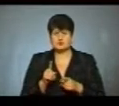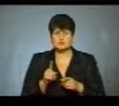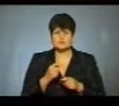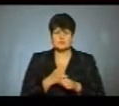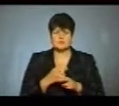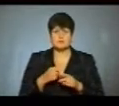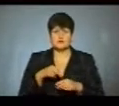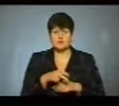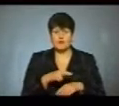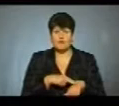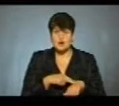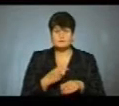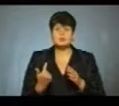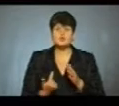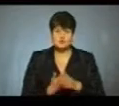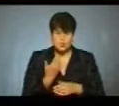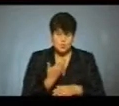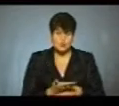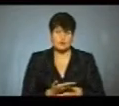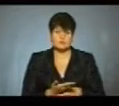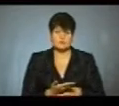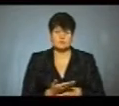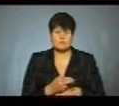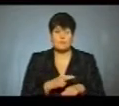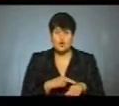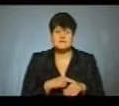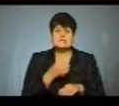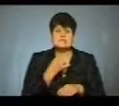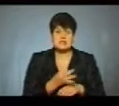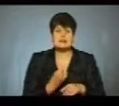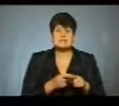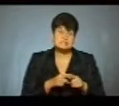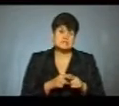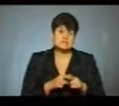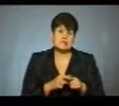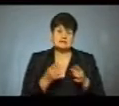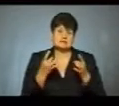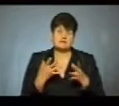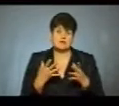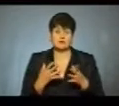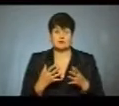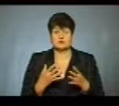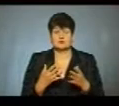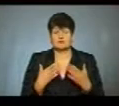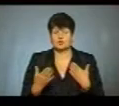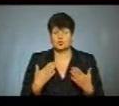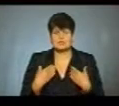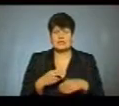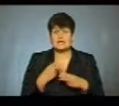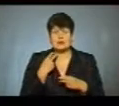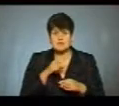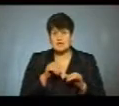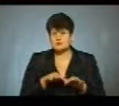в поліцію, тобі знову ж таки поліція скаже, це цивільно-правові відносини, кримінальну справу відкривати не